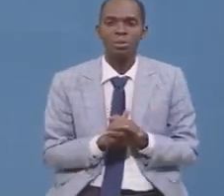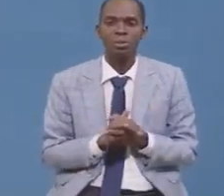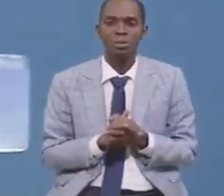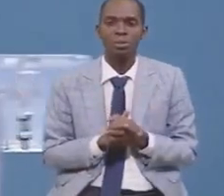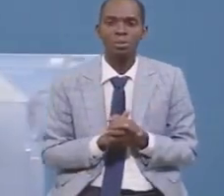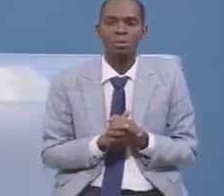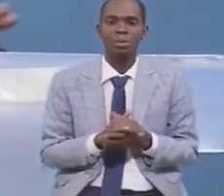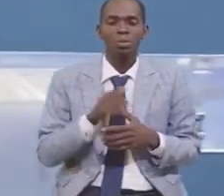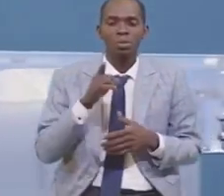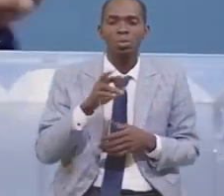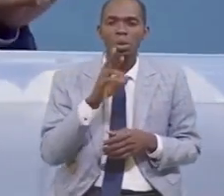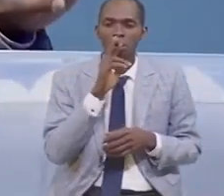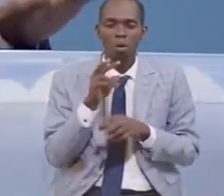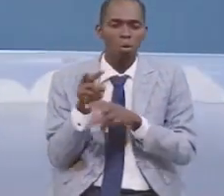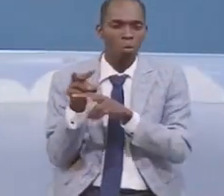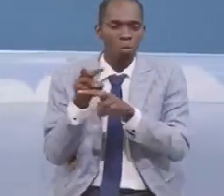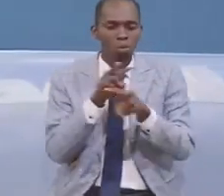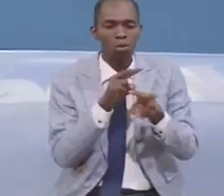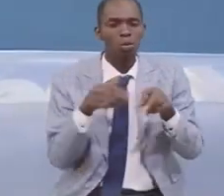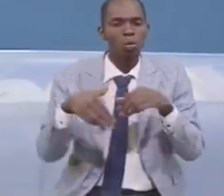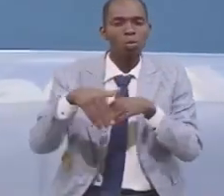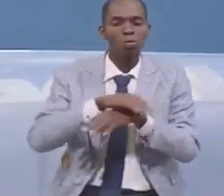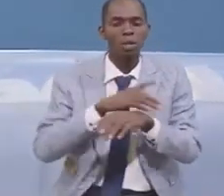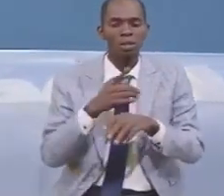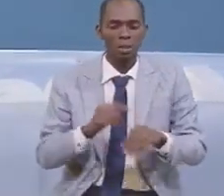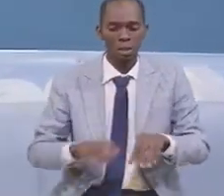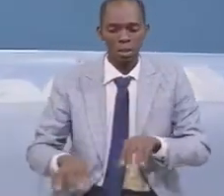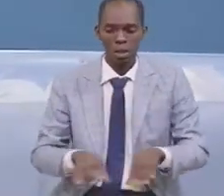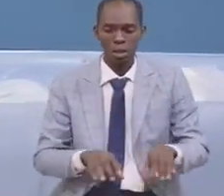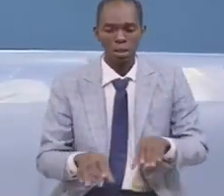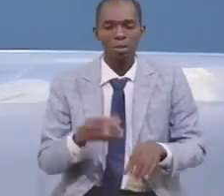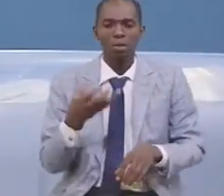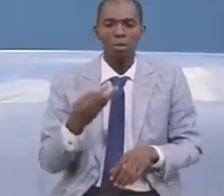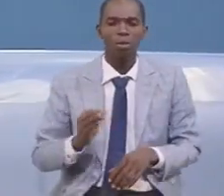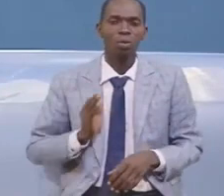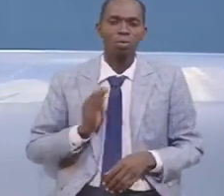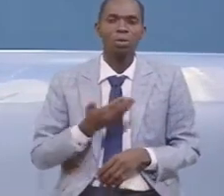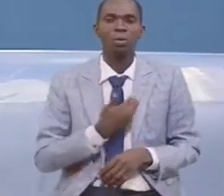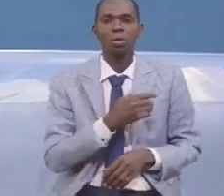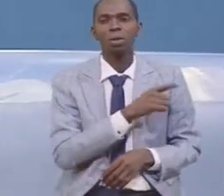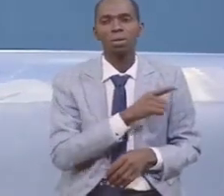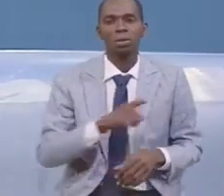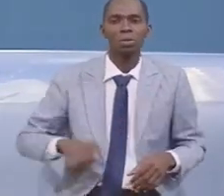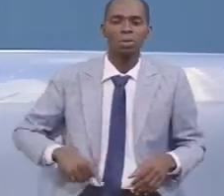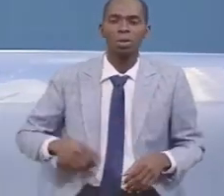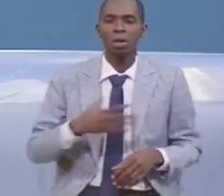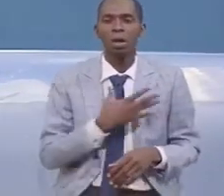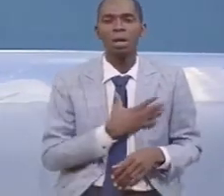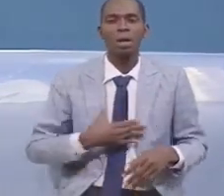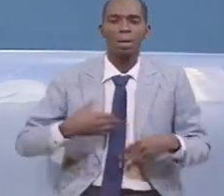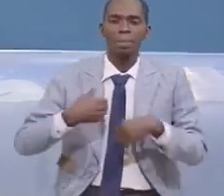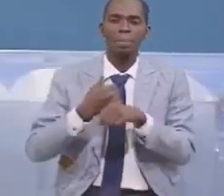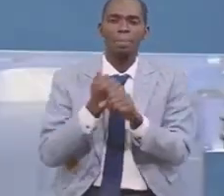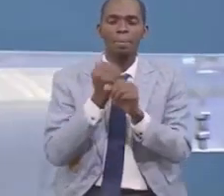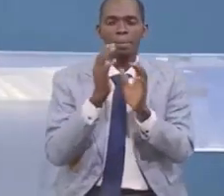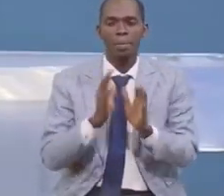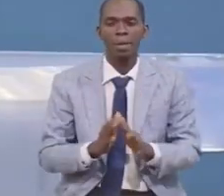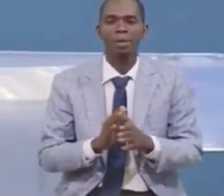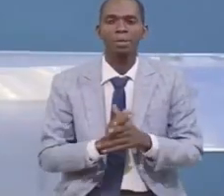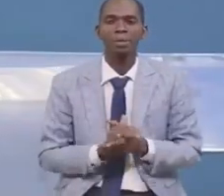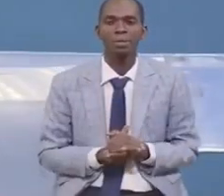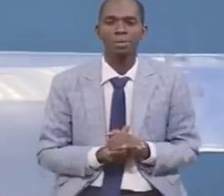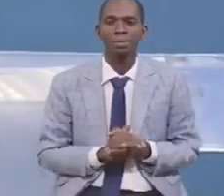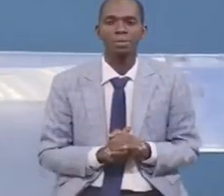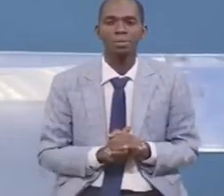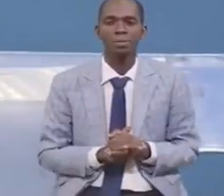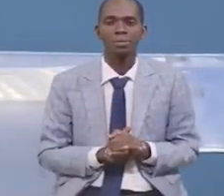you're watching over the acts of our Lord and maker. మన ప్రభువును మన సృష్టికర్త అయిన